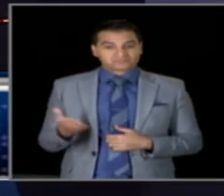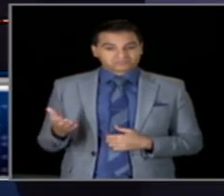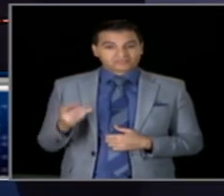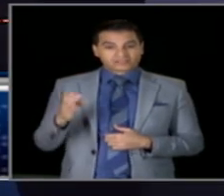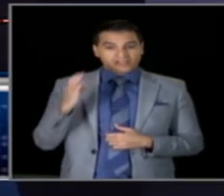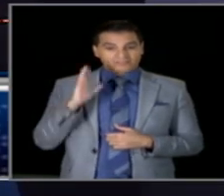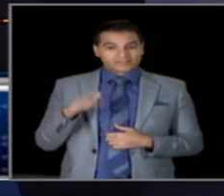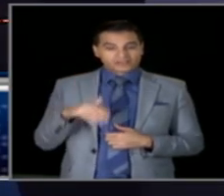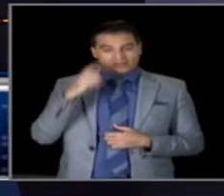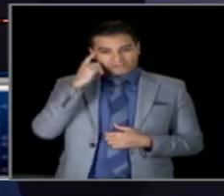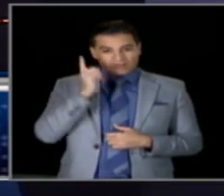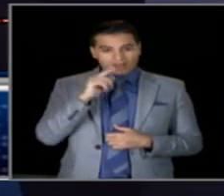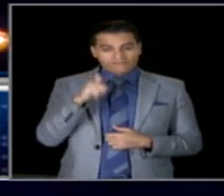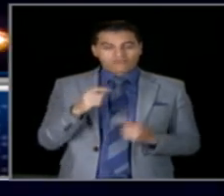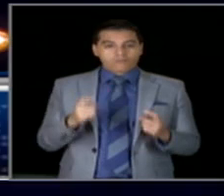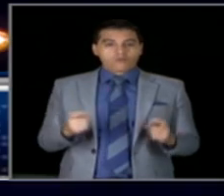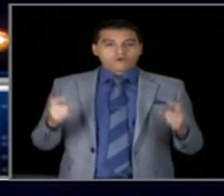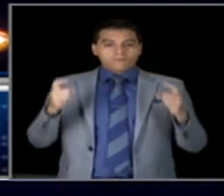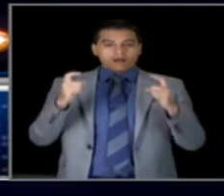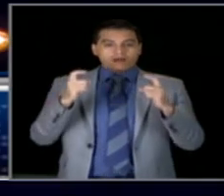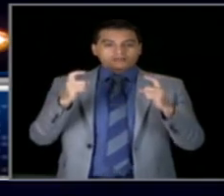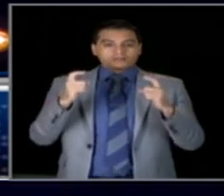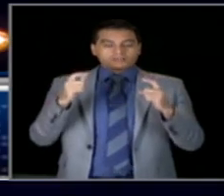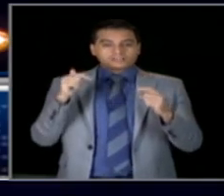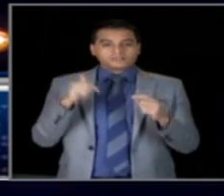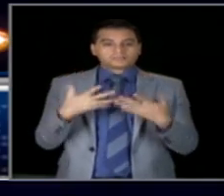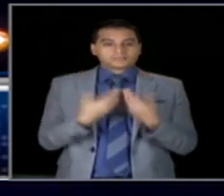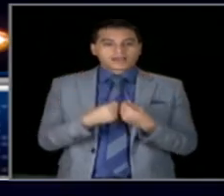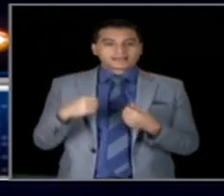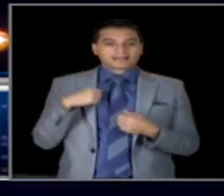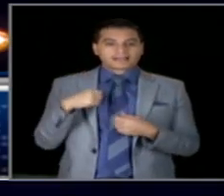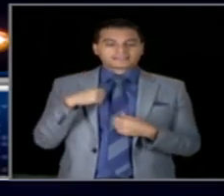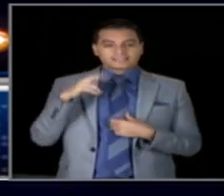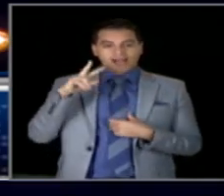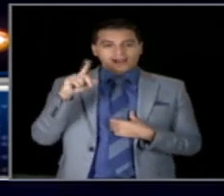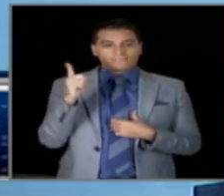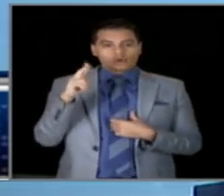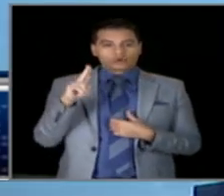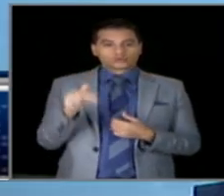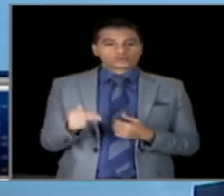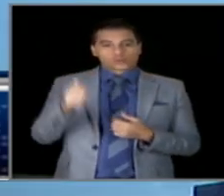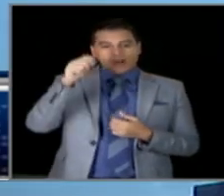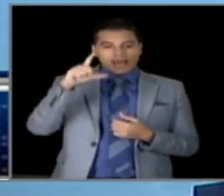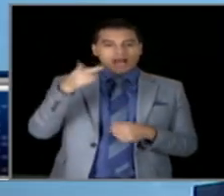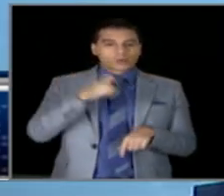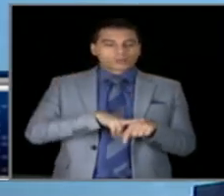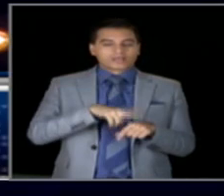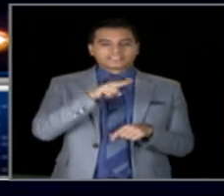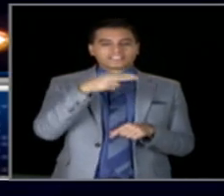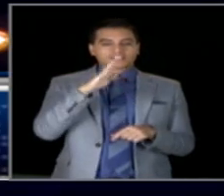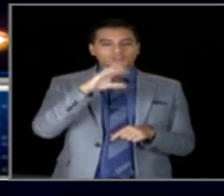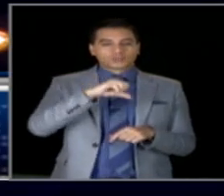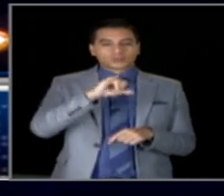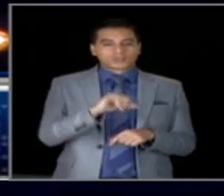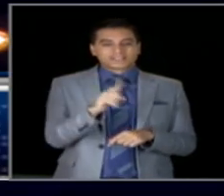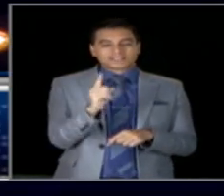في إجابة؟ كانت المباراة بين البرتغال وسويسرا وانتهت بنتيجة